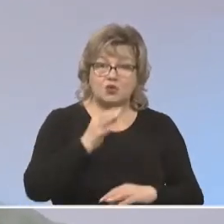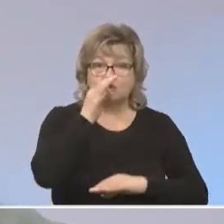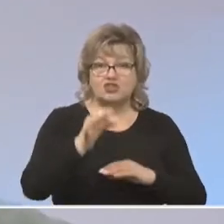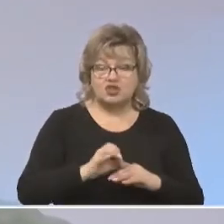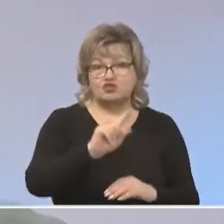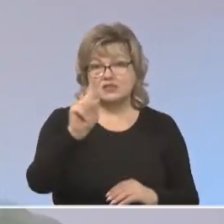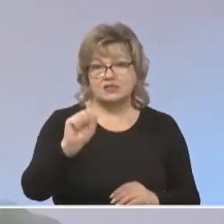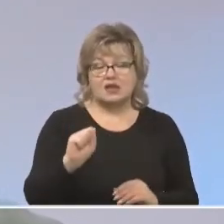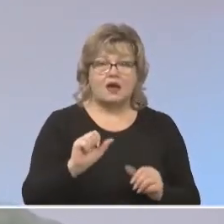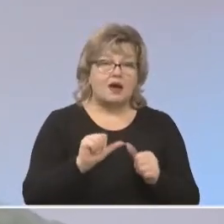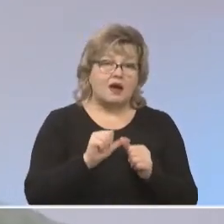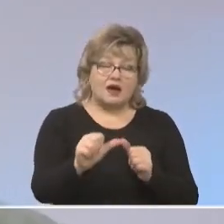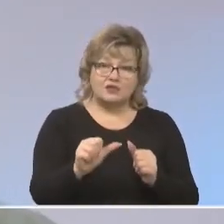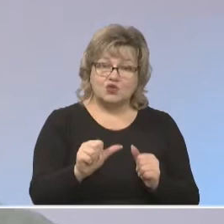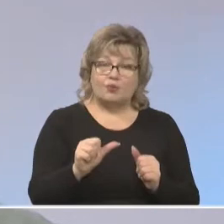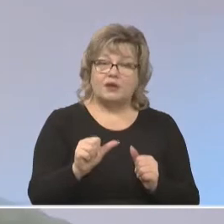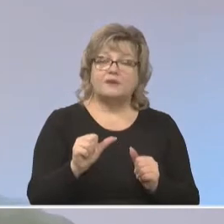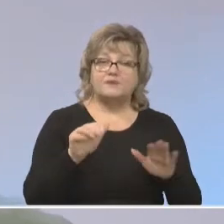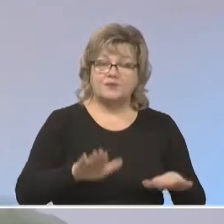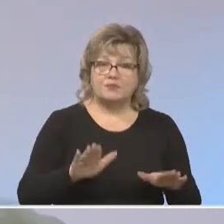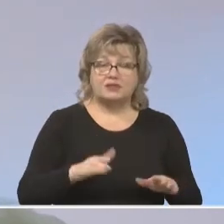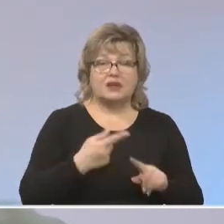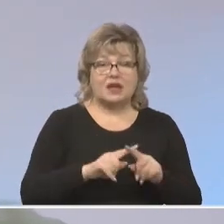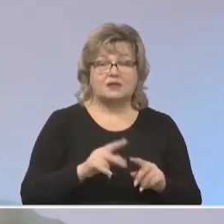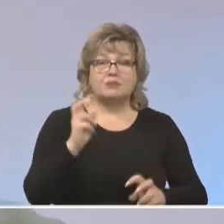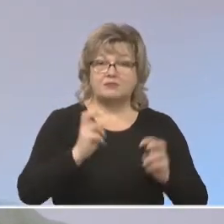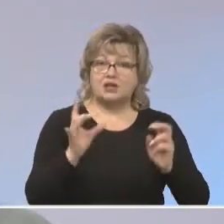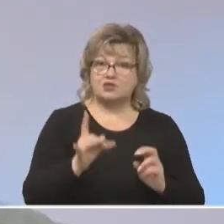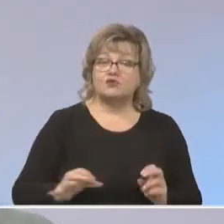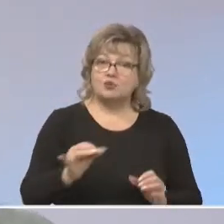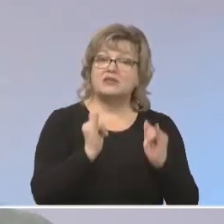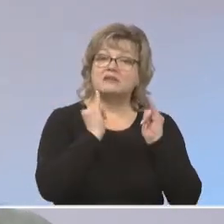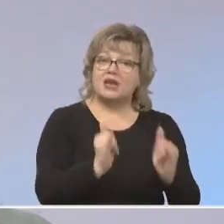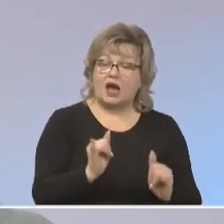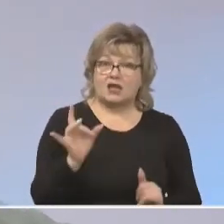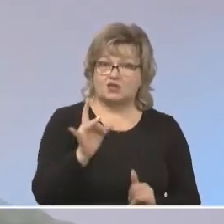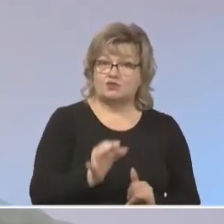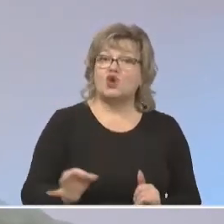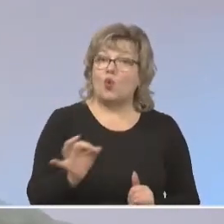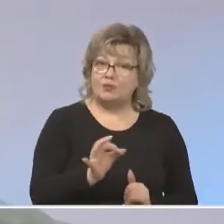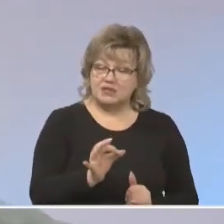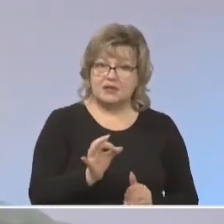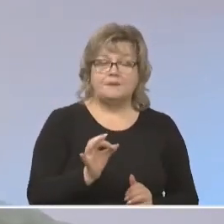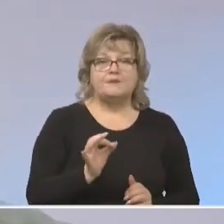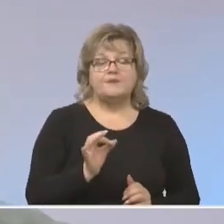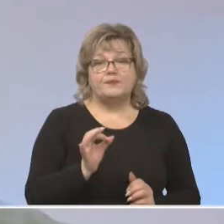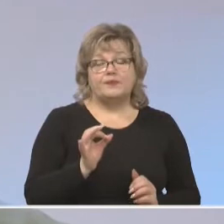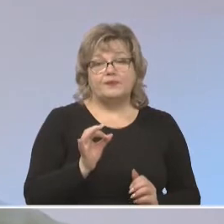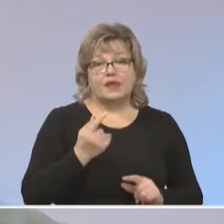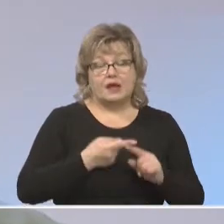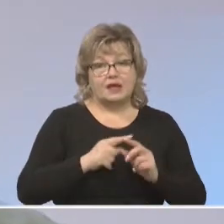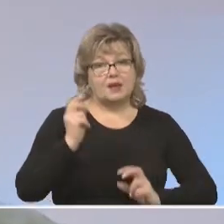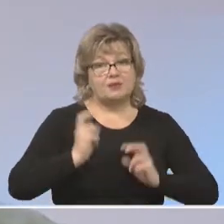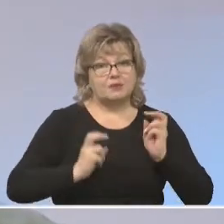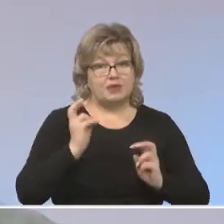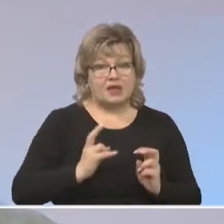отвечающие особым критериям. Ну, во-первых, это предприятия Ростовской области, для Ростовской области, если мы говорим. Это